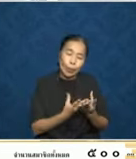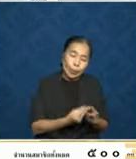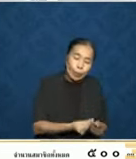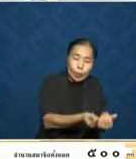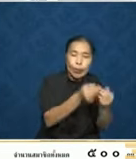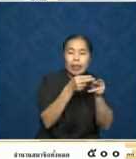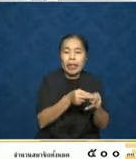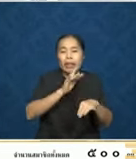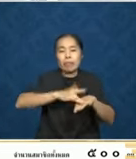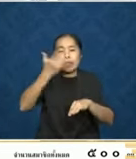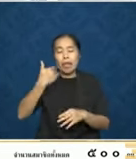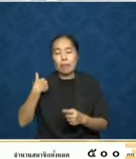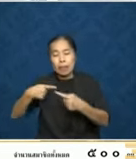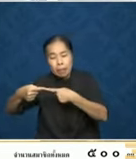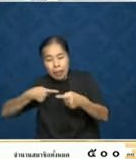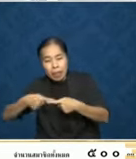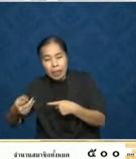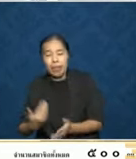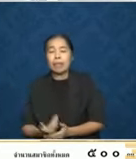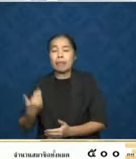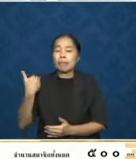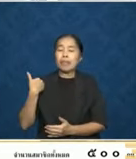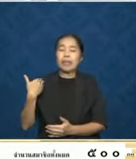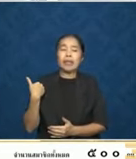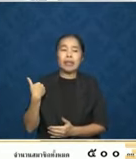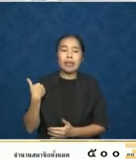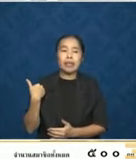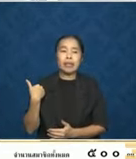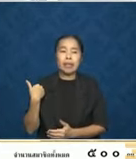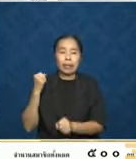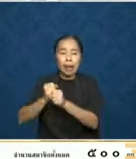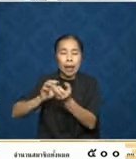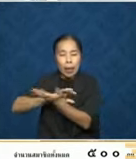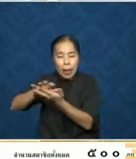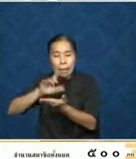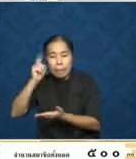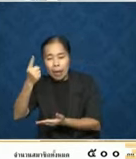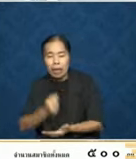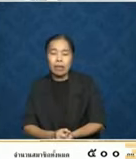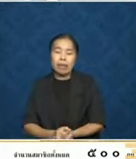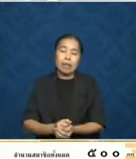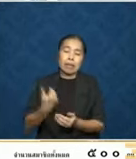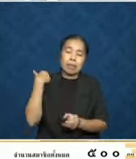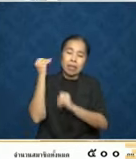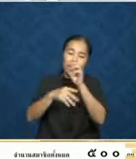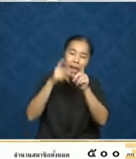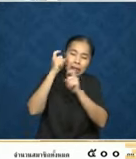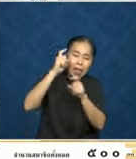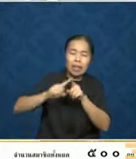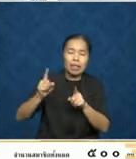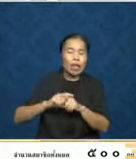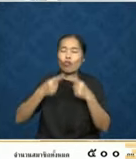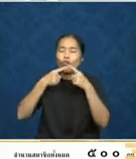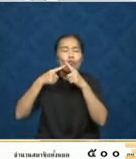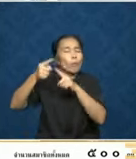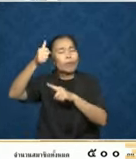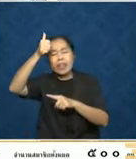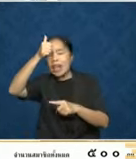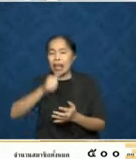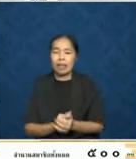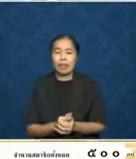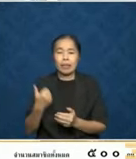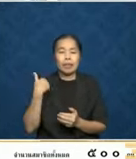ะที่เป็นพลาสติกขยะที่จะต้องไปรียูรีไซเคิลขยะอันตรายขยะไม่พิษมีหมดแล้วครับมีแต่ละถังมีสีหมดเลยนะ